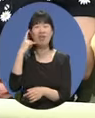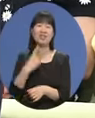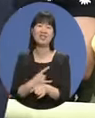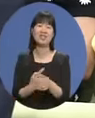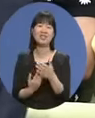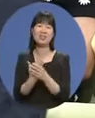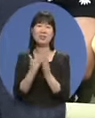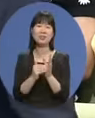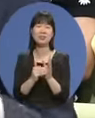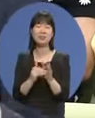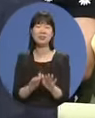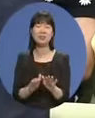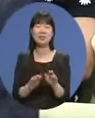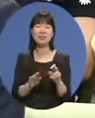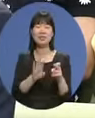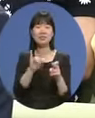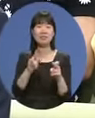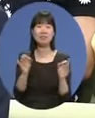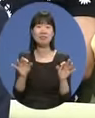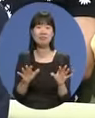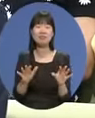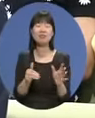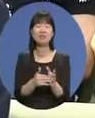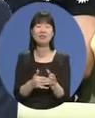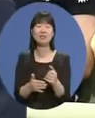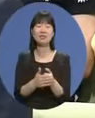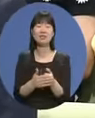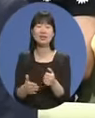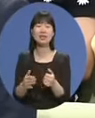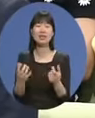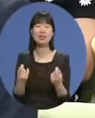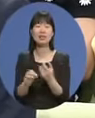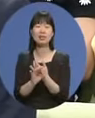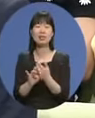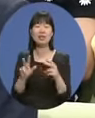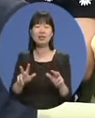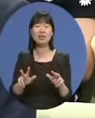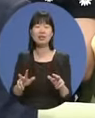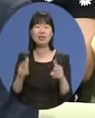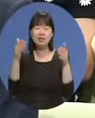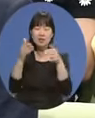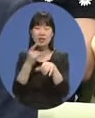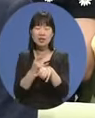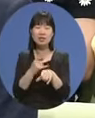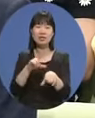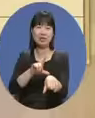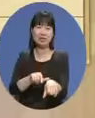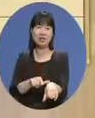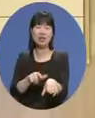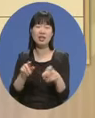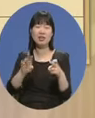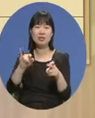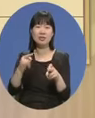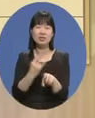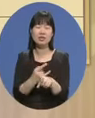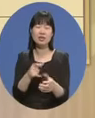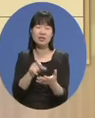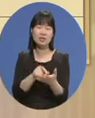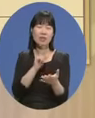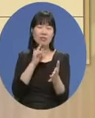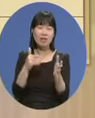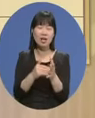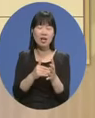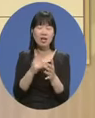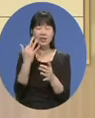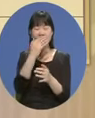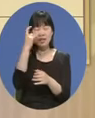네. 12분 만에. 그렇죠. 그러면은 이제 그 집중했던 시간 12분을 딱 적고 그다음에